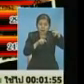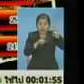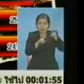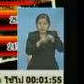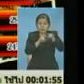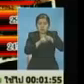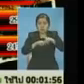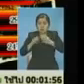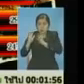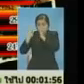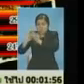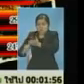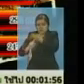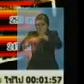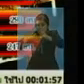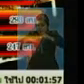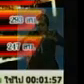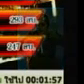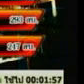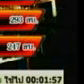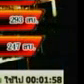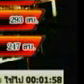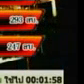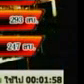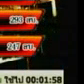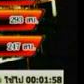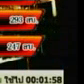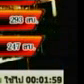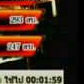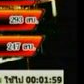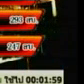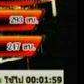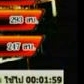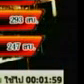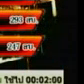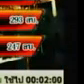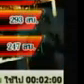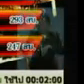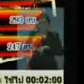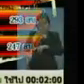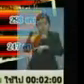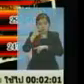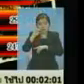าคนที่เสนอราคาต่ำสุดนะครับเป็นที่2ก็คือ293ล้านบา